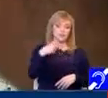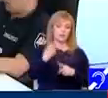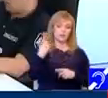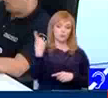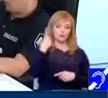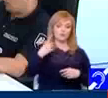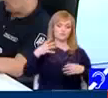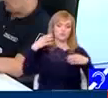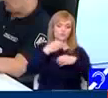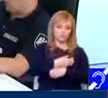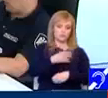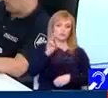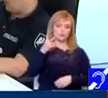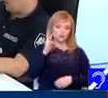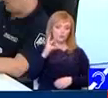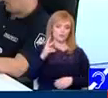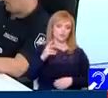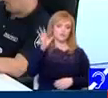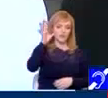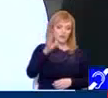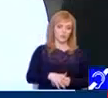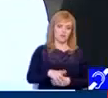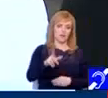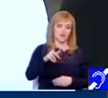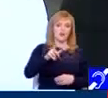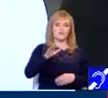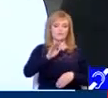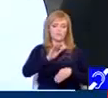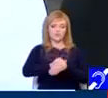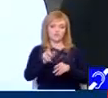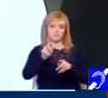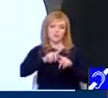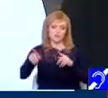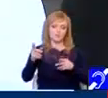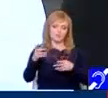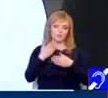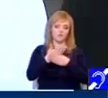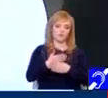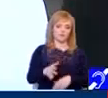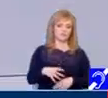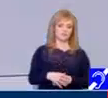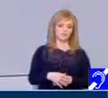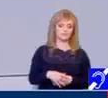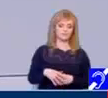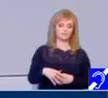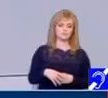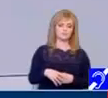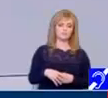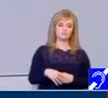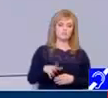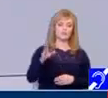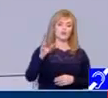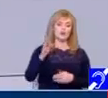va permite reducerea timpului de intervenție a serviciilor de urgență prin faptul că acestea vor funcționa coordonat și prin localizarea automată a